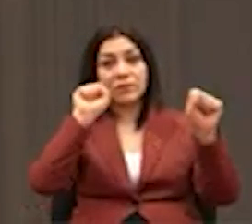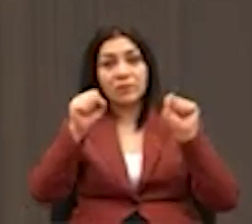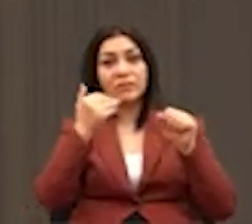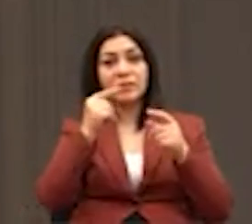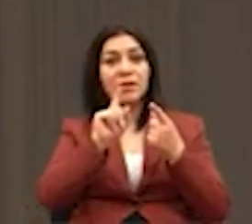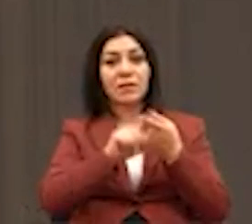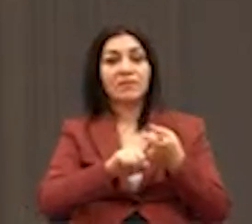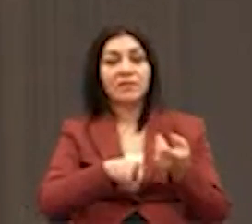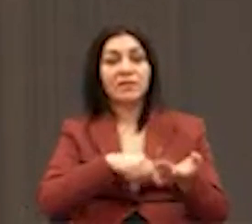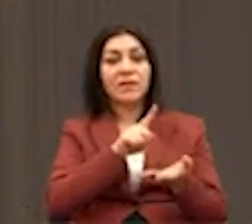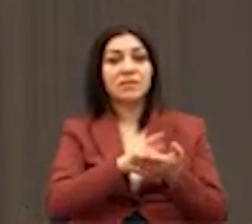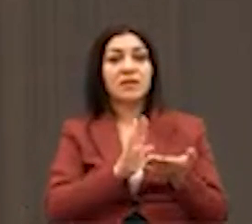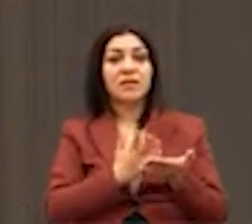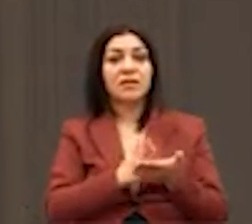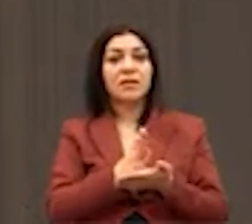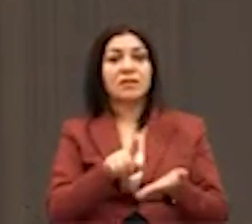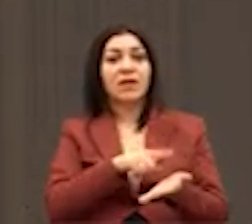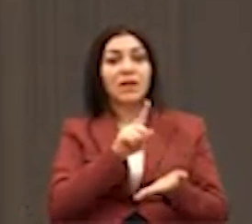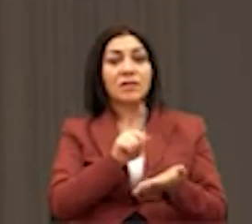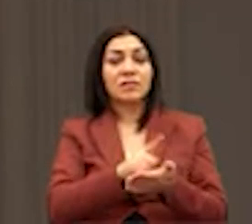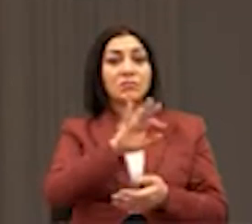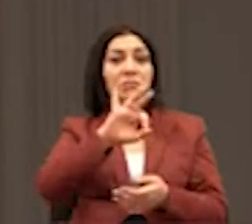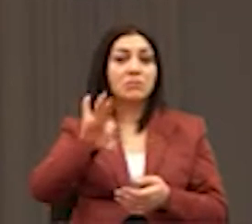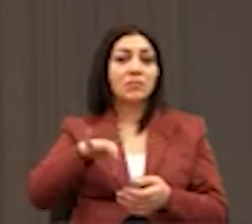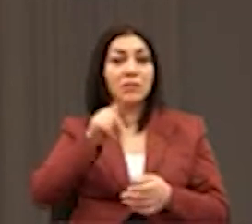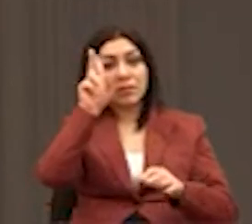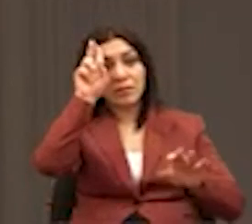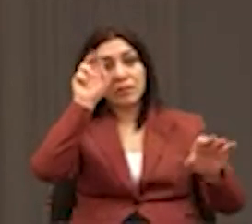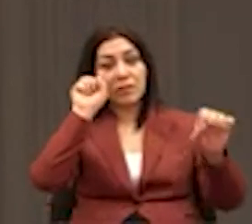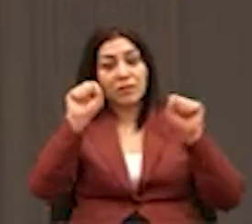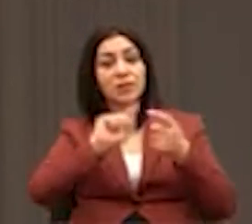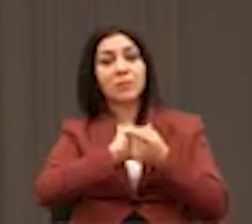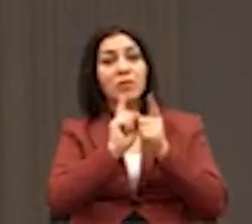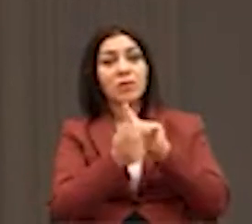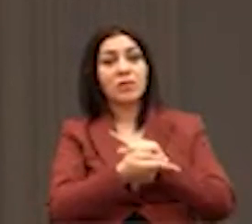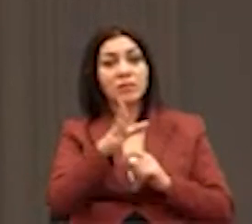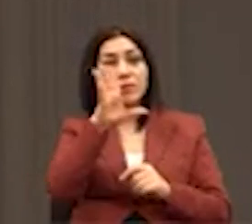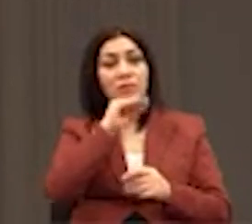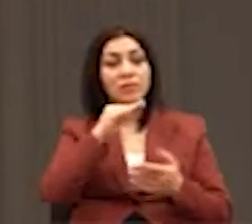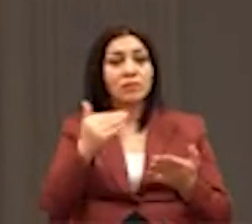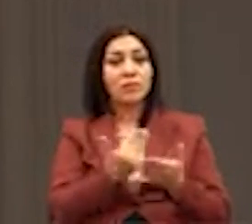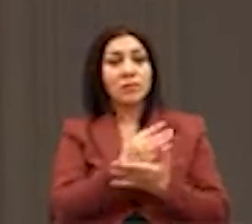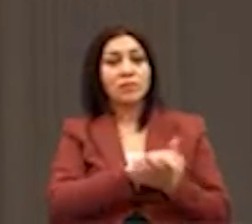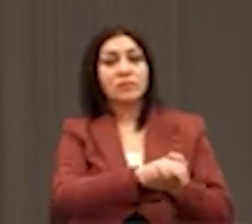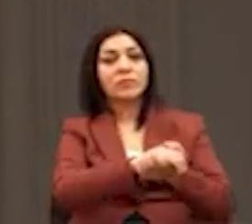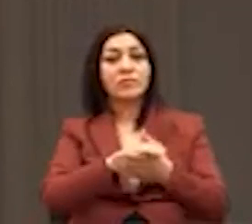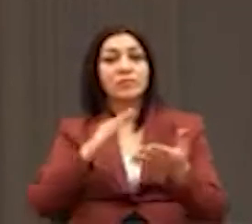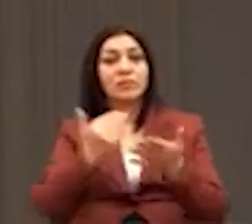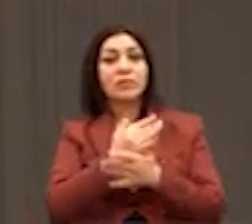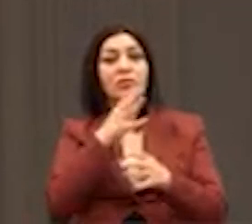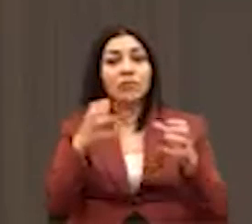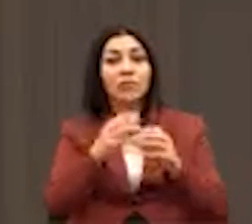են, քաղաքական հարց են, եւ միայն իշխանության փոփոխությամբ հնարավոր է նոր կոնցեպտի շրջանակում այս խնդիրը